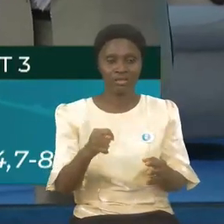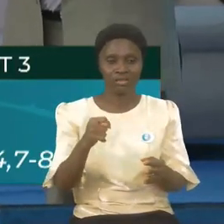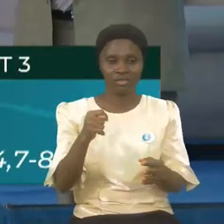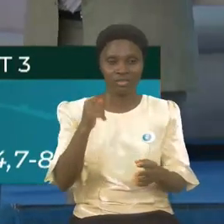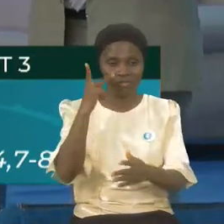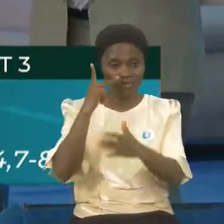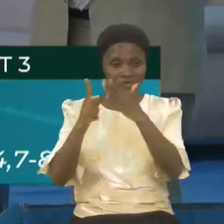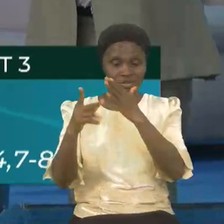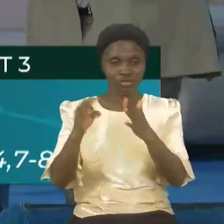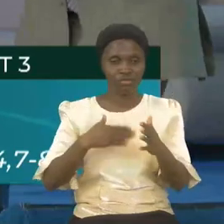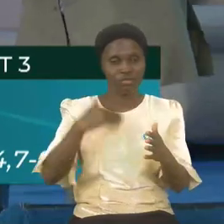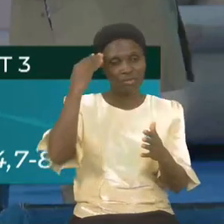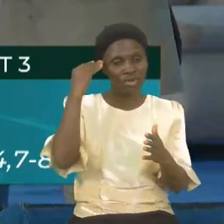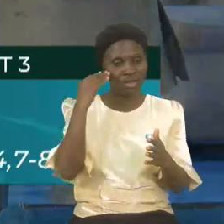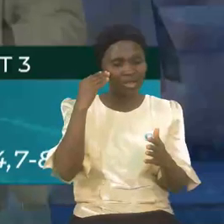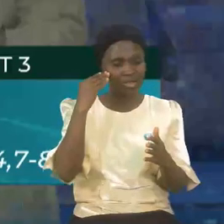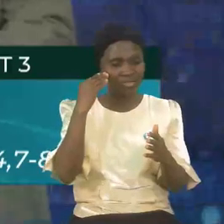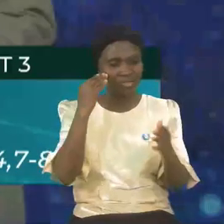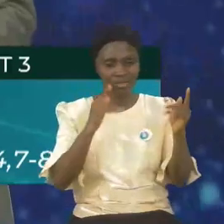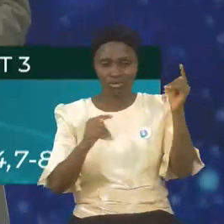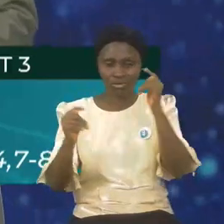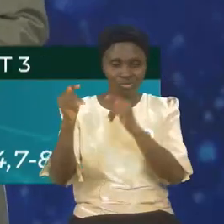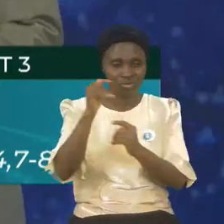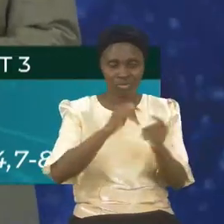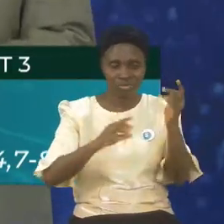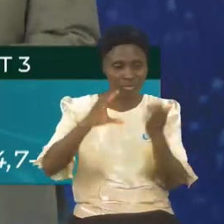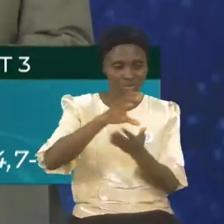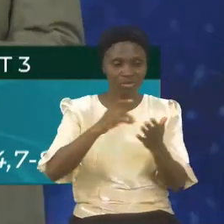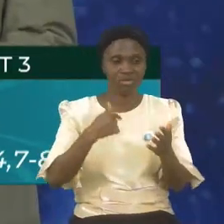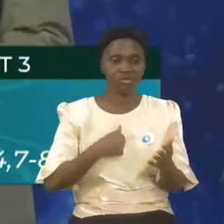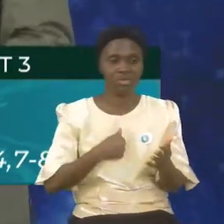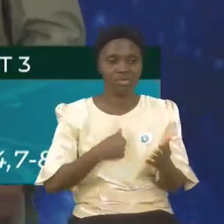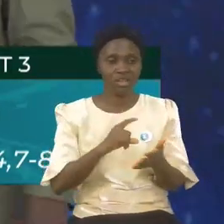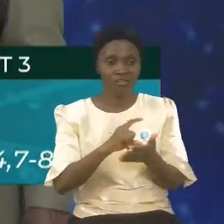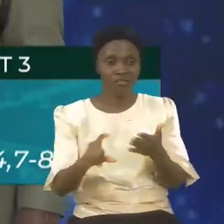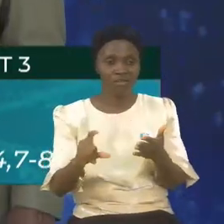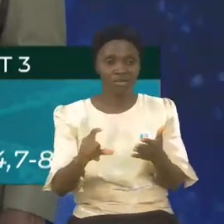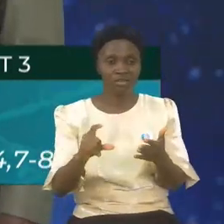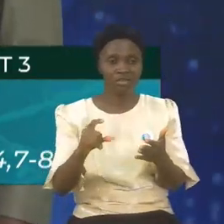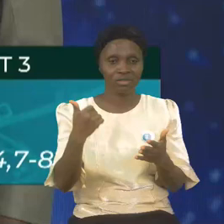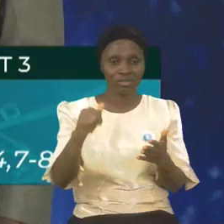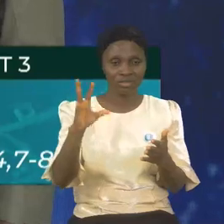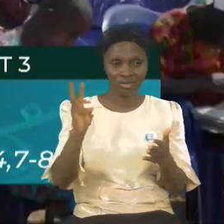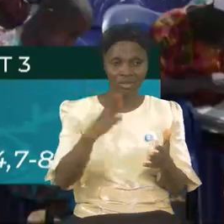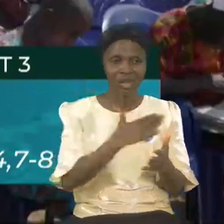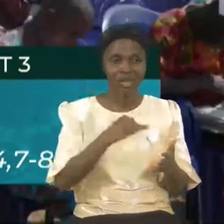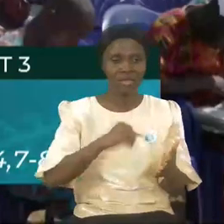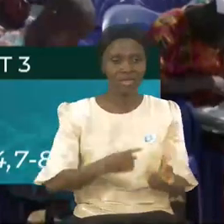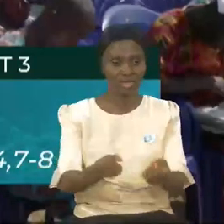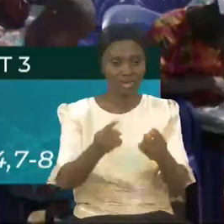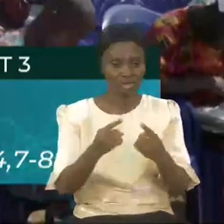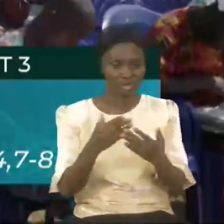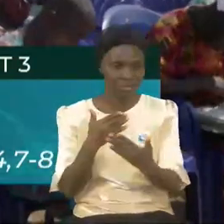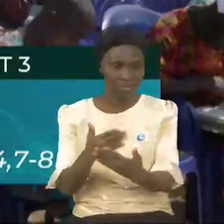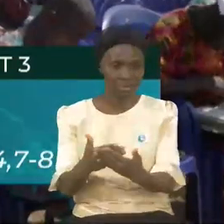moi et la vision de ma tête m'effrayère versus 16 je m'approchais de